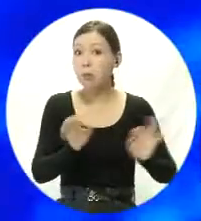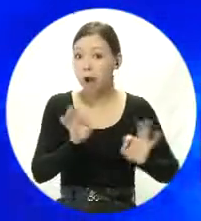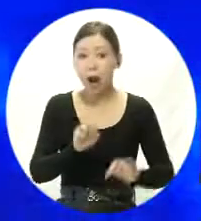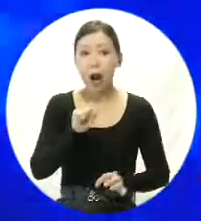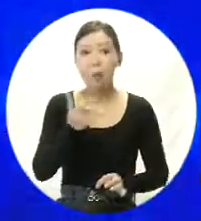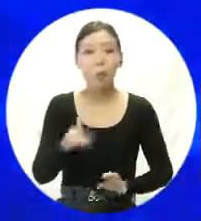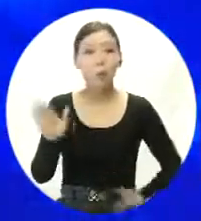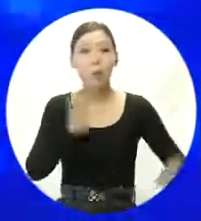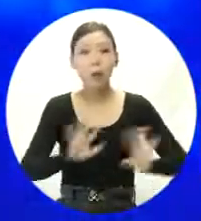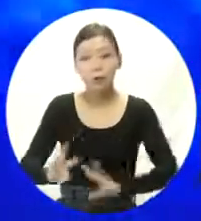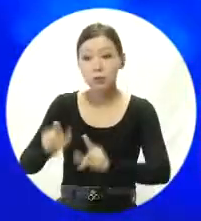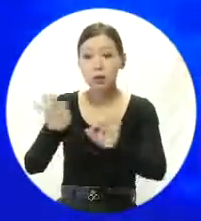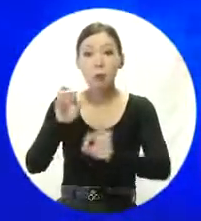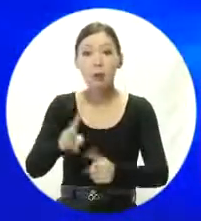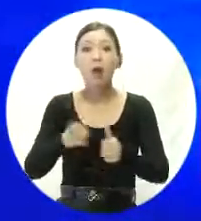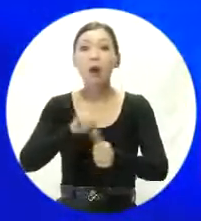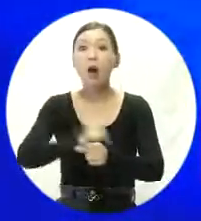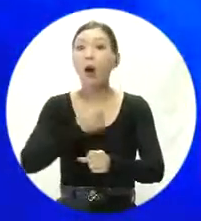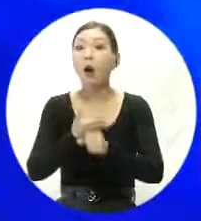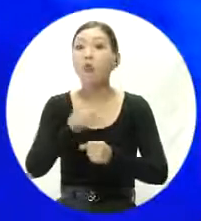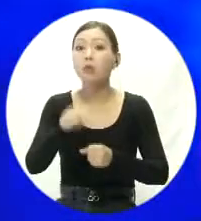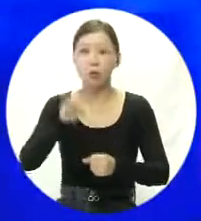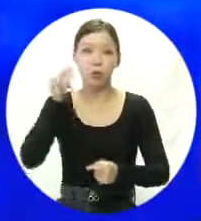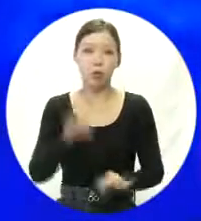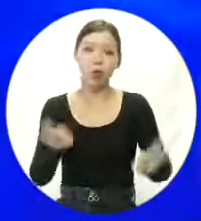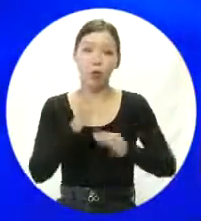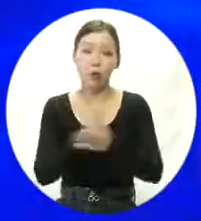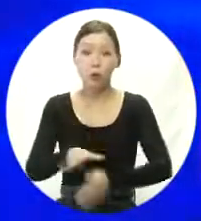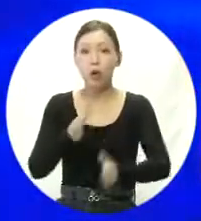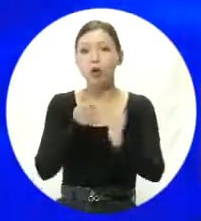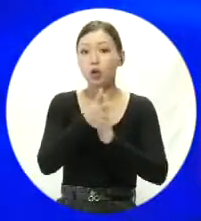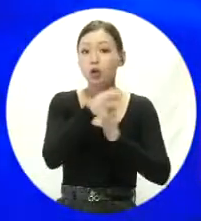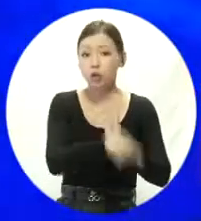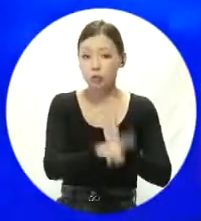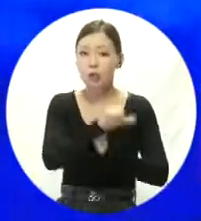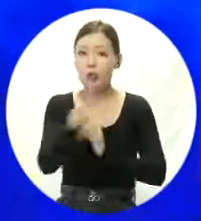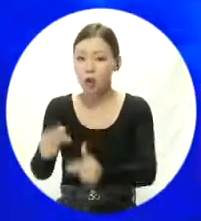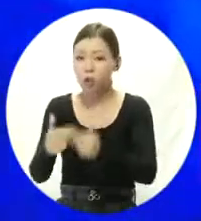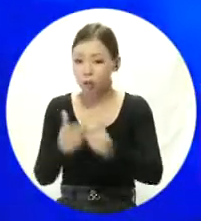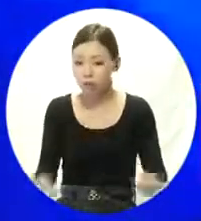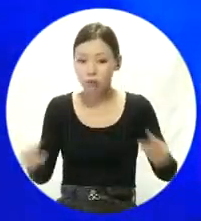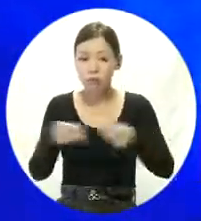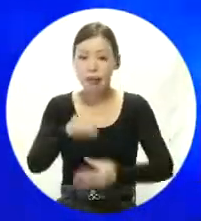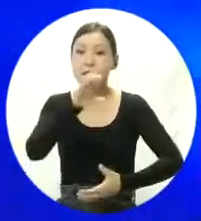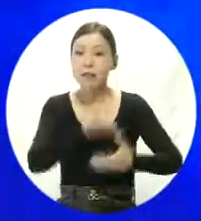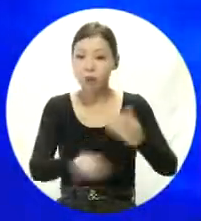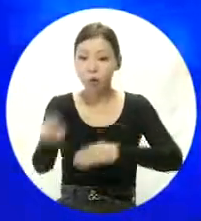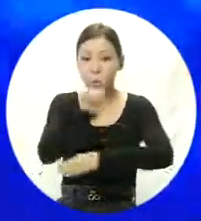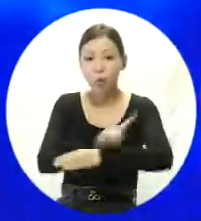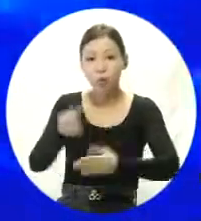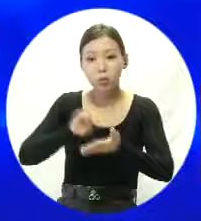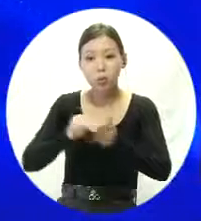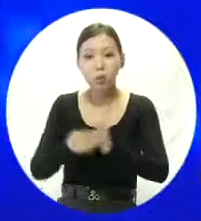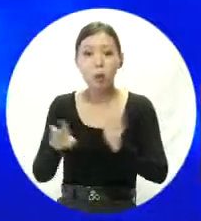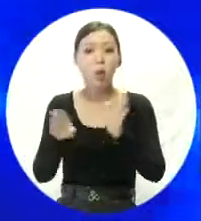аюулгүй байдал сайжрахгүй бол хэн хариуцлах хүлээх нь тодорхой байна. Төсвөөс болон зээл тусламжаар санхүүжих энэ хөтөлбөрийн үр дүнг тооцох боломж